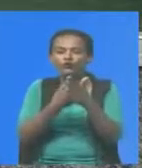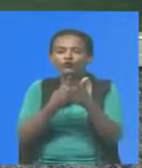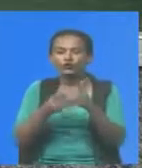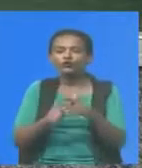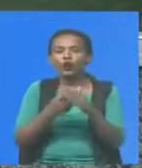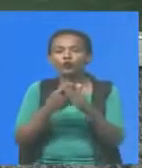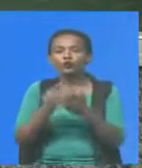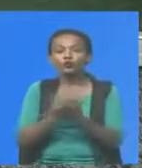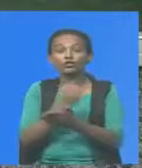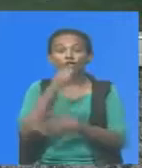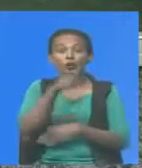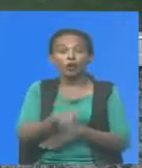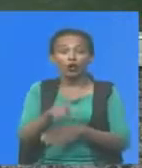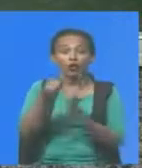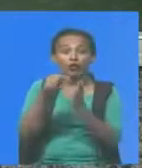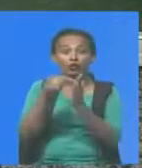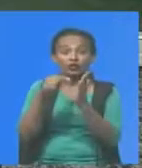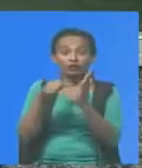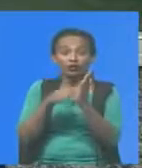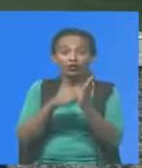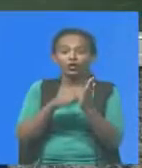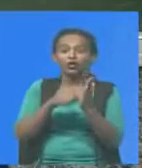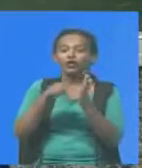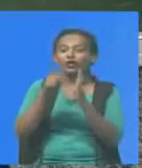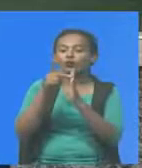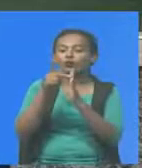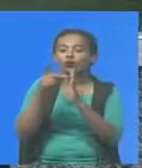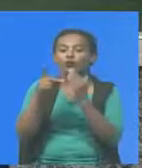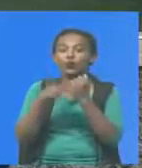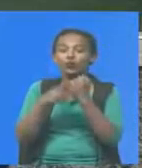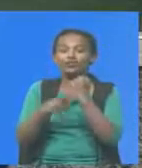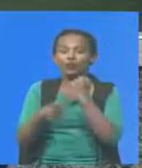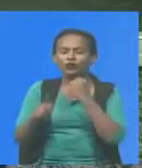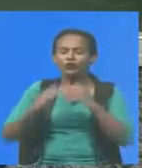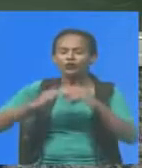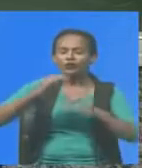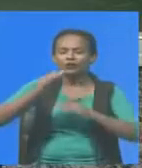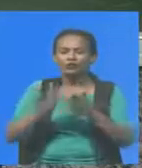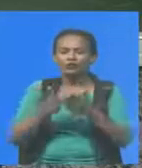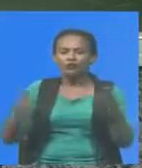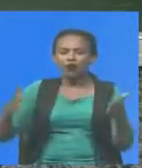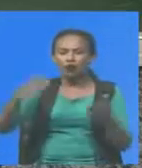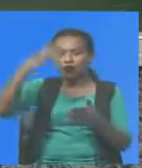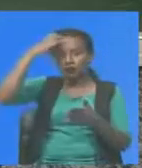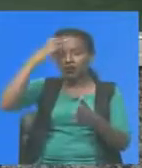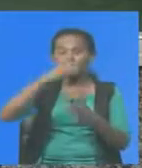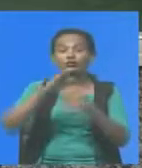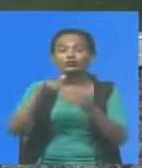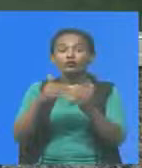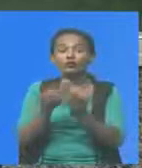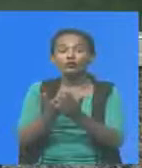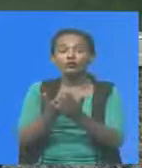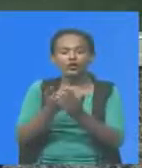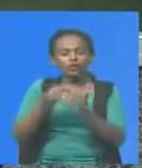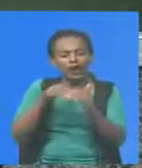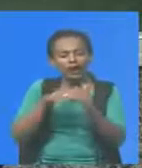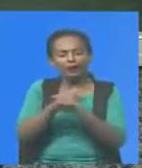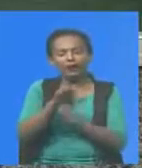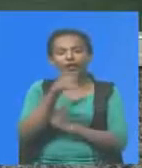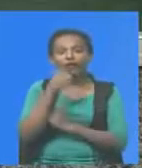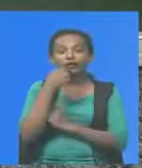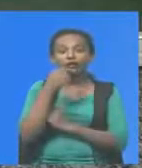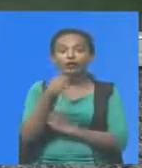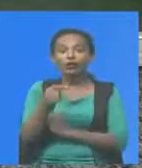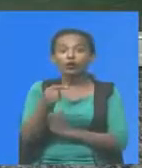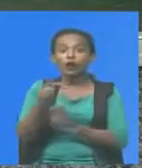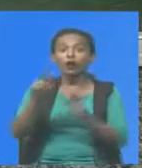የሚገባው ነጥብ የፖለቲካ ምህዳሩ ይበልጥ እንዲሰፋ መንግስት ሁሉም ያገባኛል የሚሉ የፖለቲካ